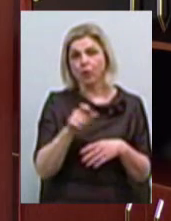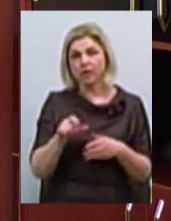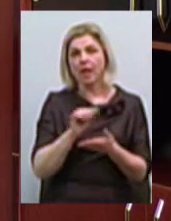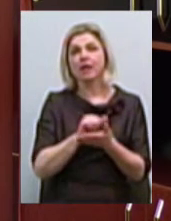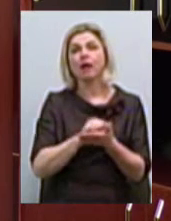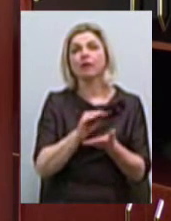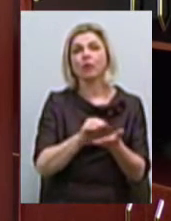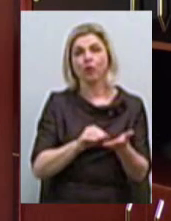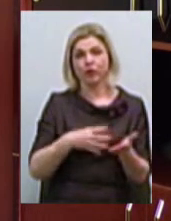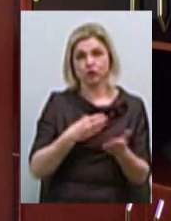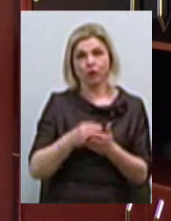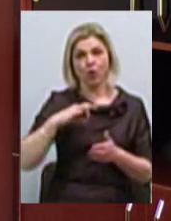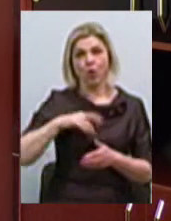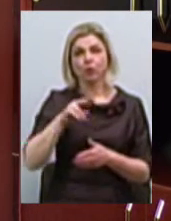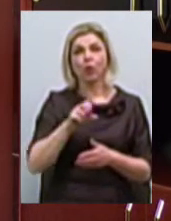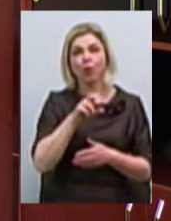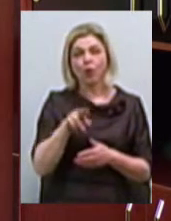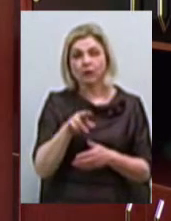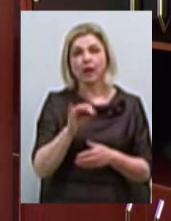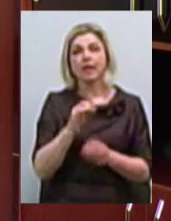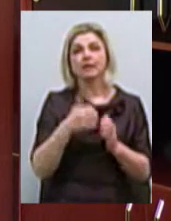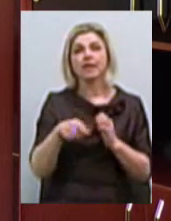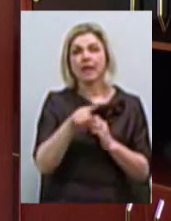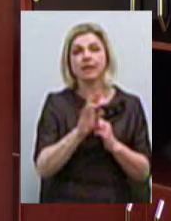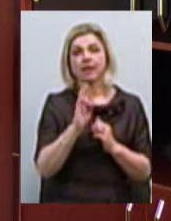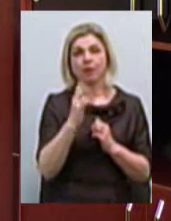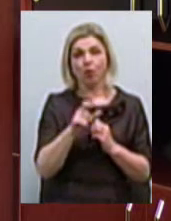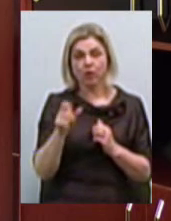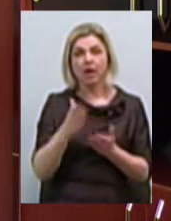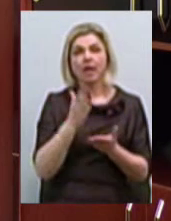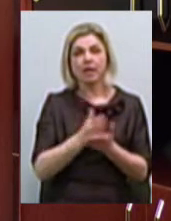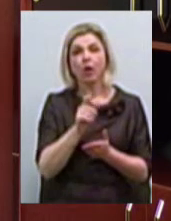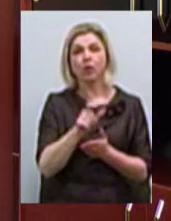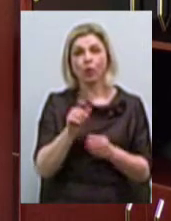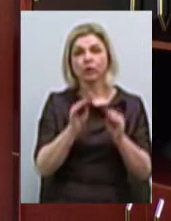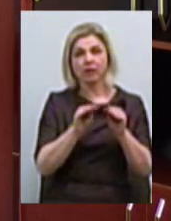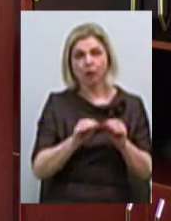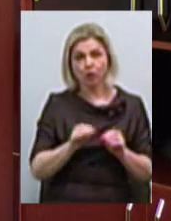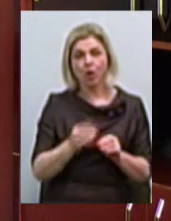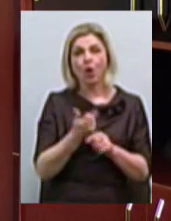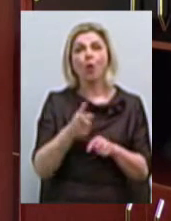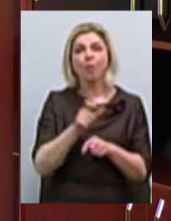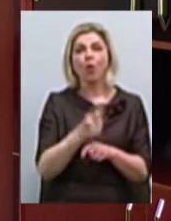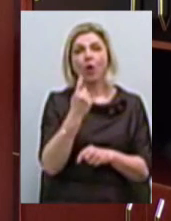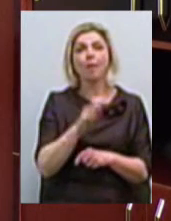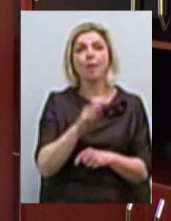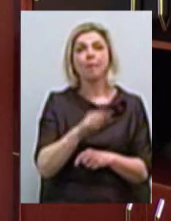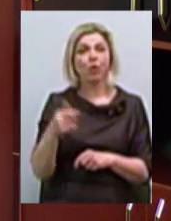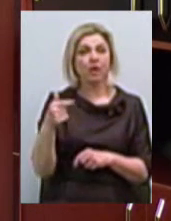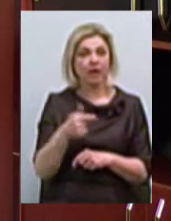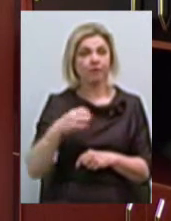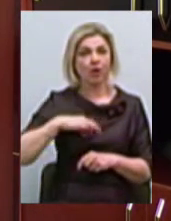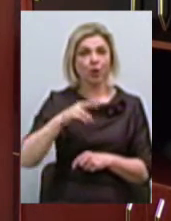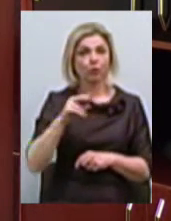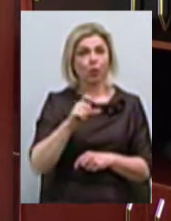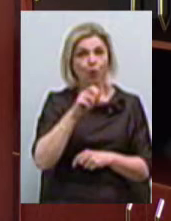доходи. Хочу зупинитися на тому моменті, що серед миколаївців теж є люди, які задекларували понад 1 мільйон гривень доходу, відповідно